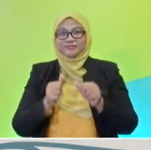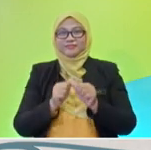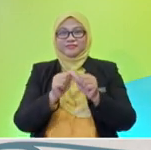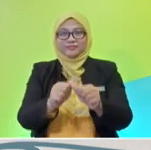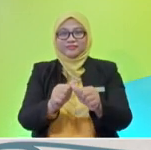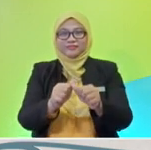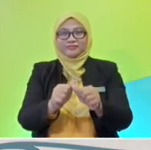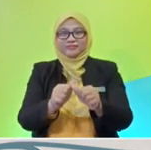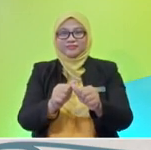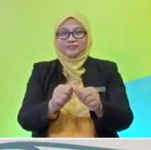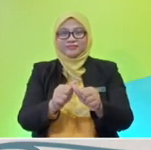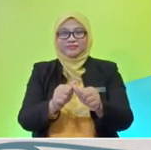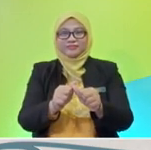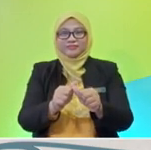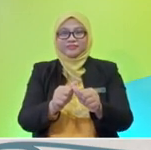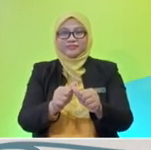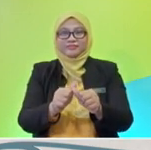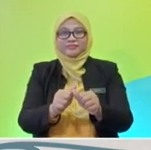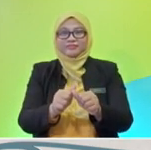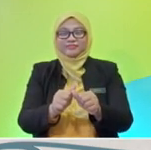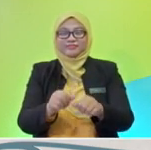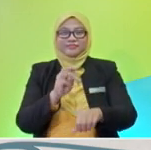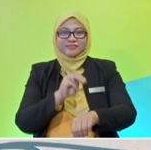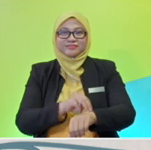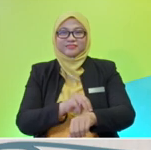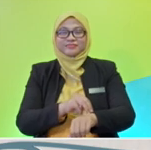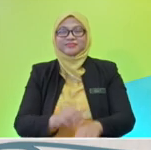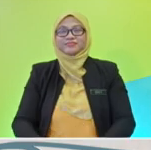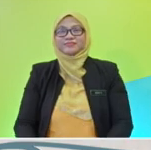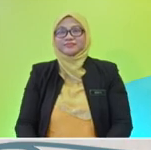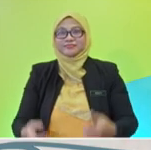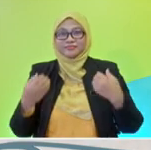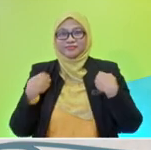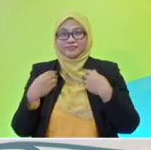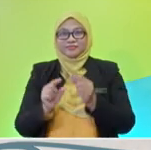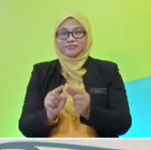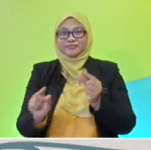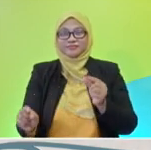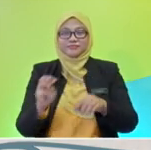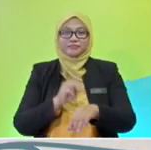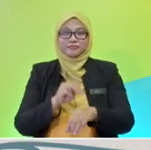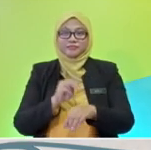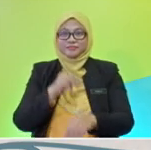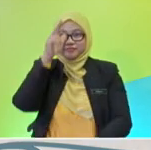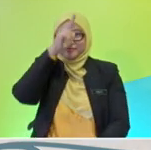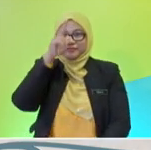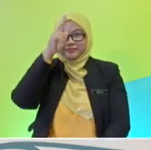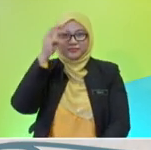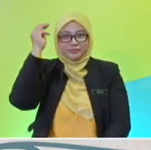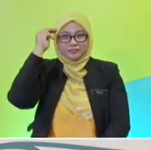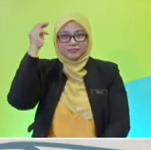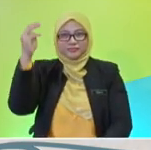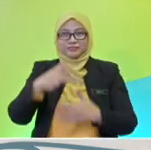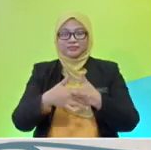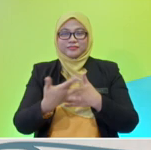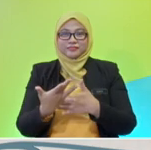mana Kalau dapat kita lihat seperti yang saya sediakan di sini kita ada garis masa Kerajaan Melayu awal di alam layu